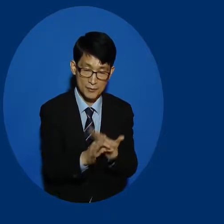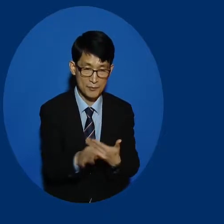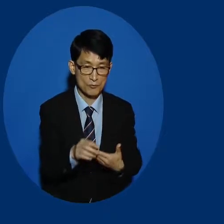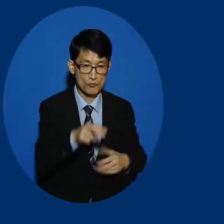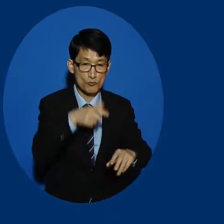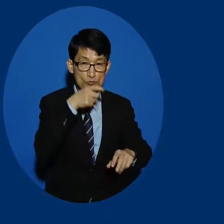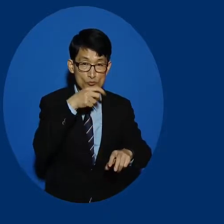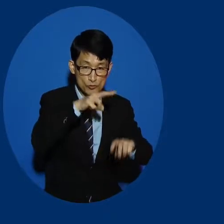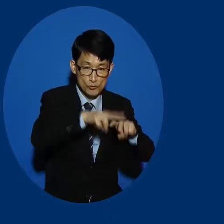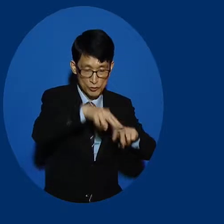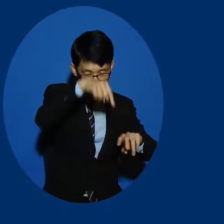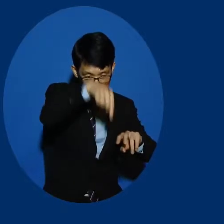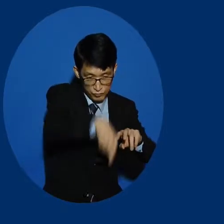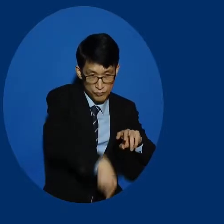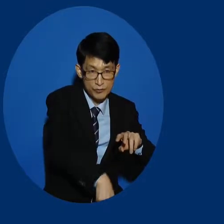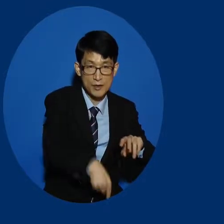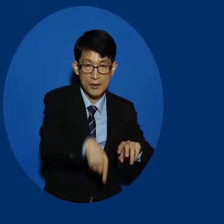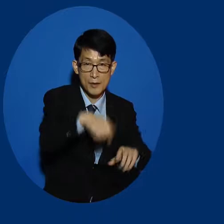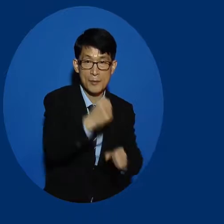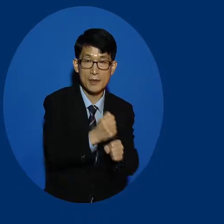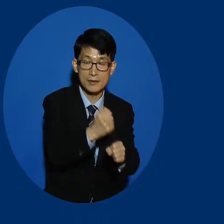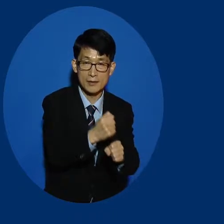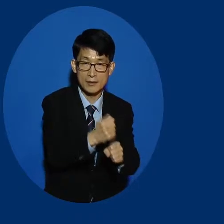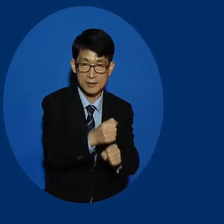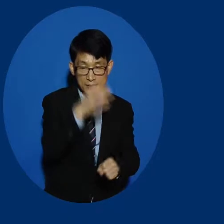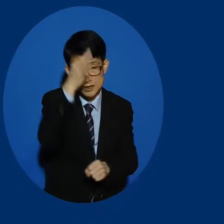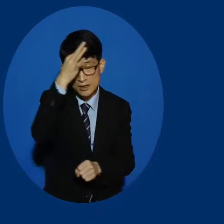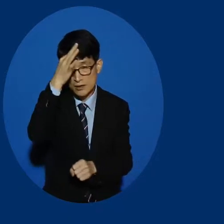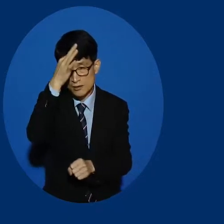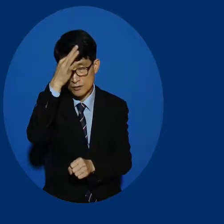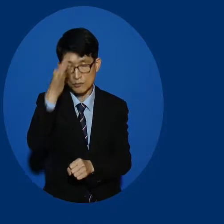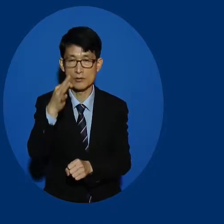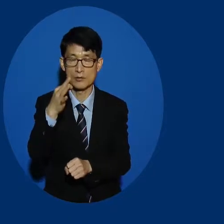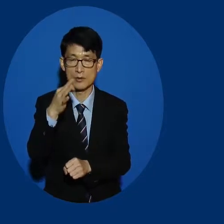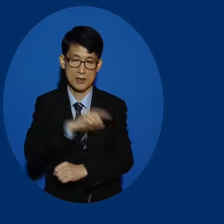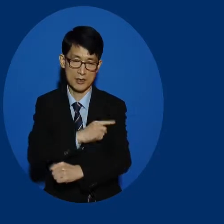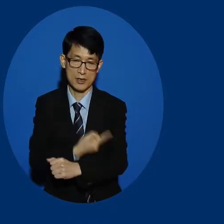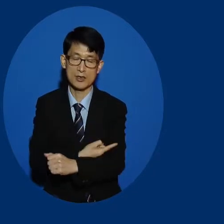있는 그러한 지원들을 요구해야 할 것입니다.